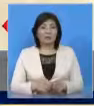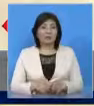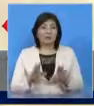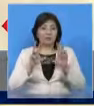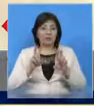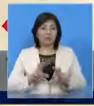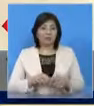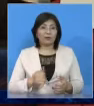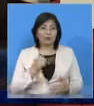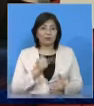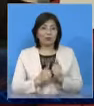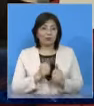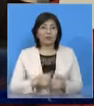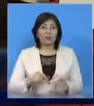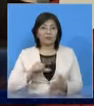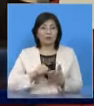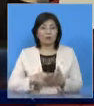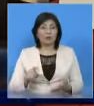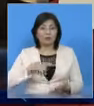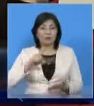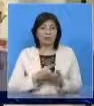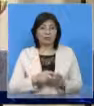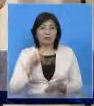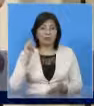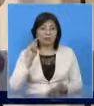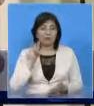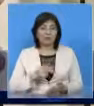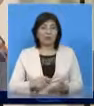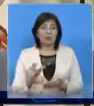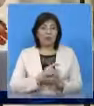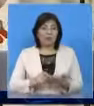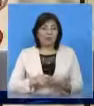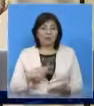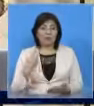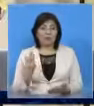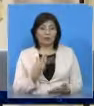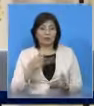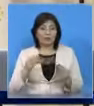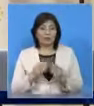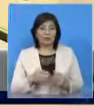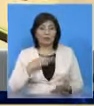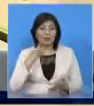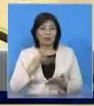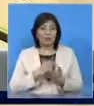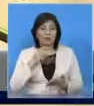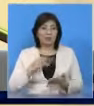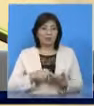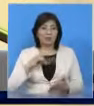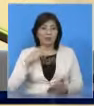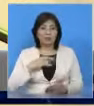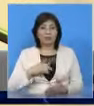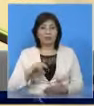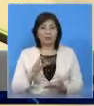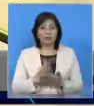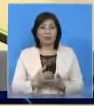первом этапе участники должны посчитать о п р е д п на 2 этапа не отвечай на вопросы по казахскому языку и литературе по результатам